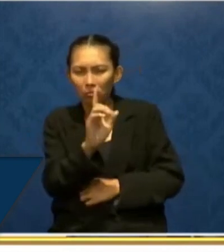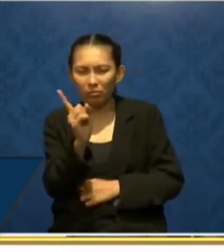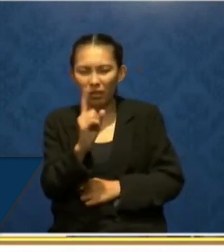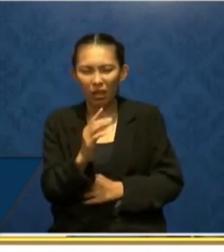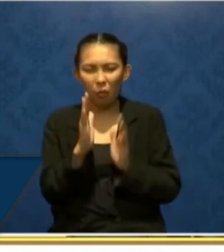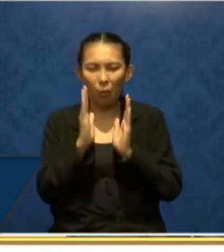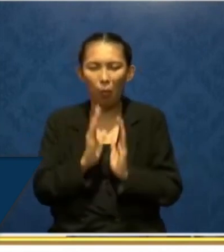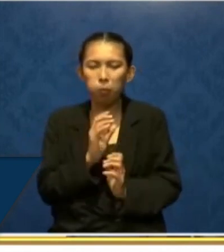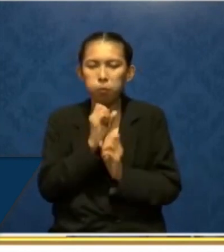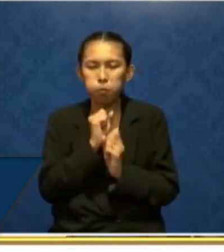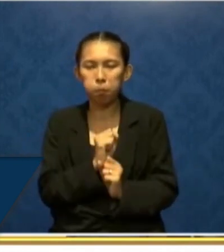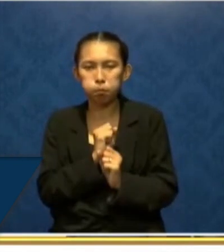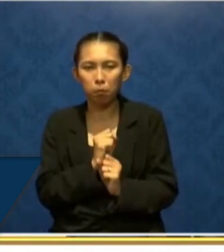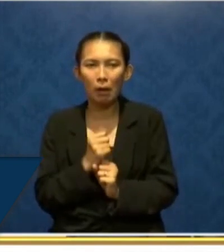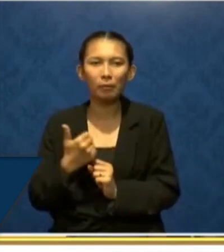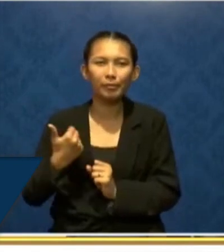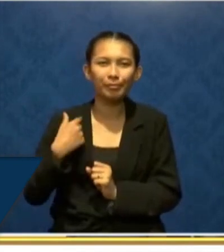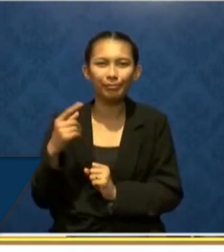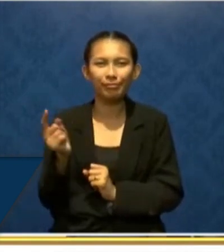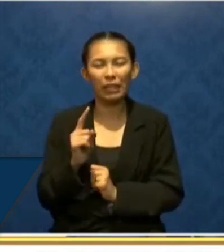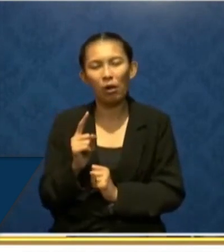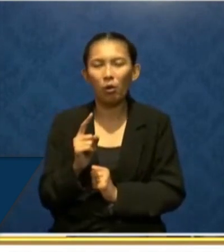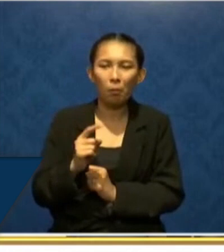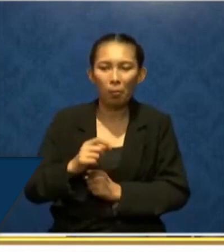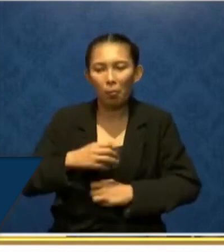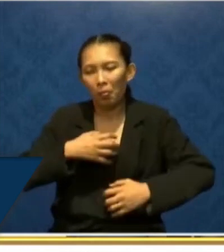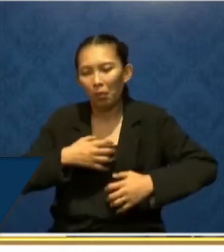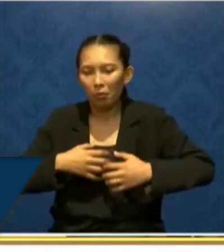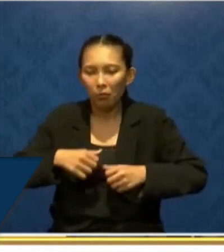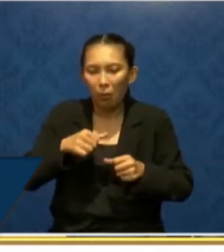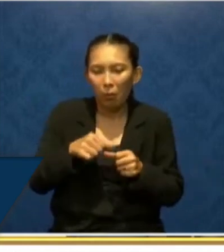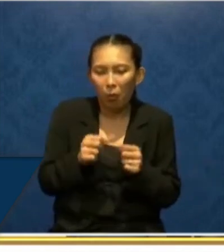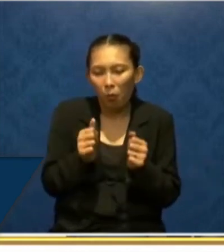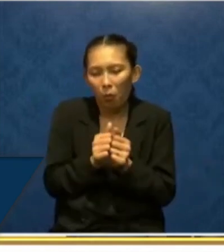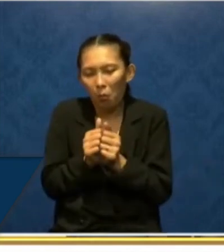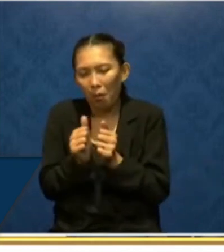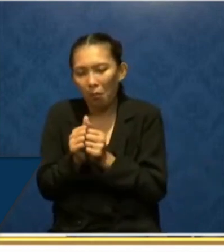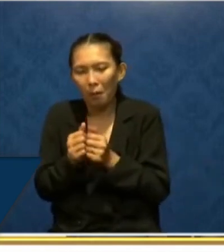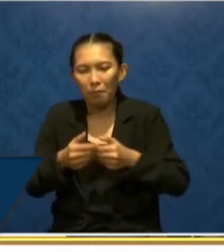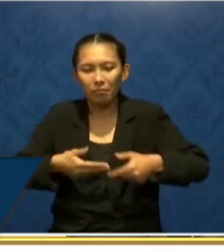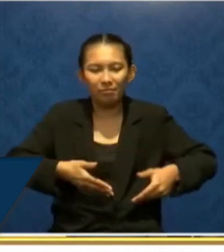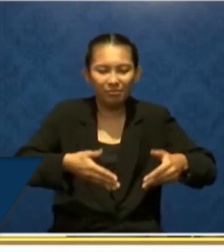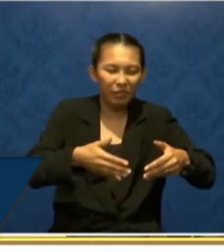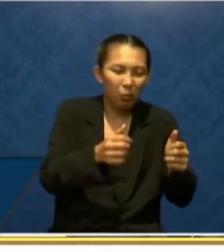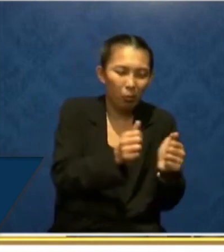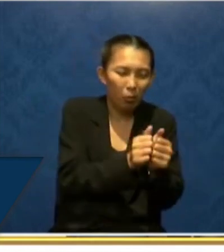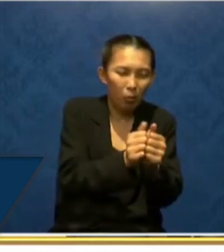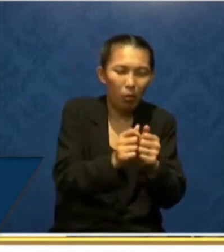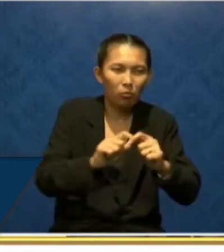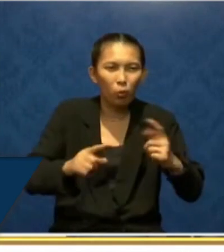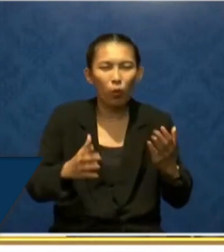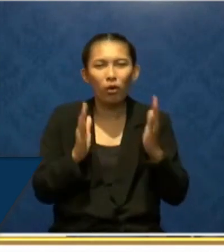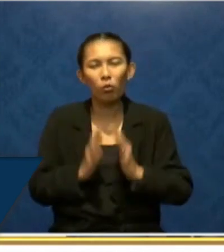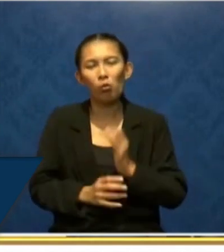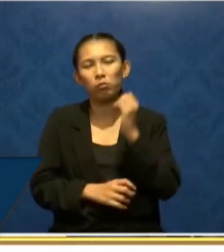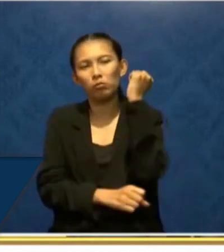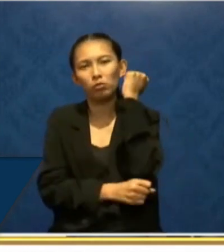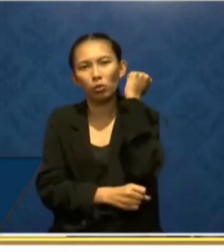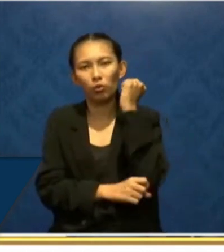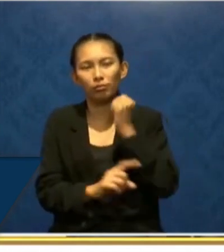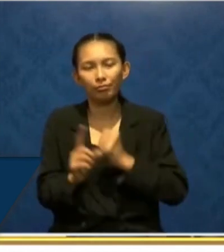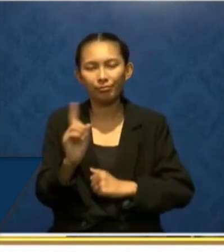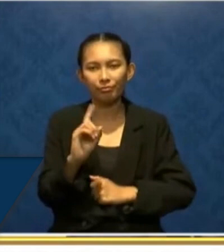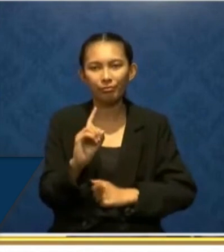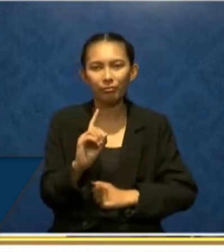ราจำนวนมากนะครับที่จะต้องไปแออัดกันอยู่นะครับริมถนนผมไม่อยากเห็นนะครับคนยากจนที่จะ